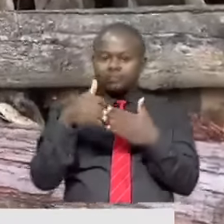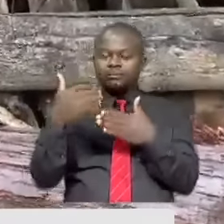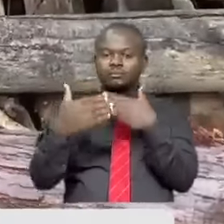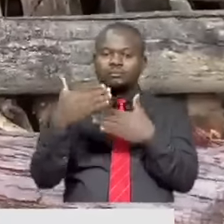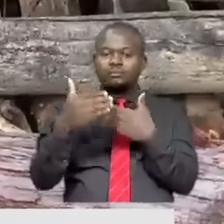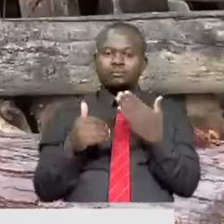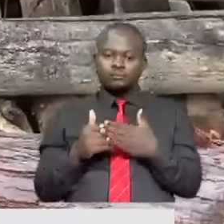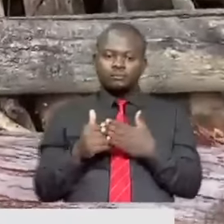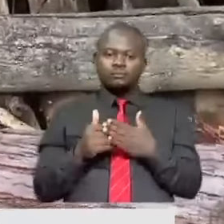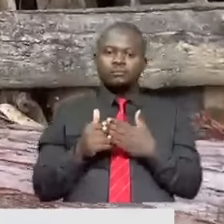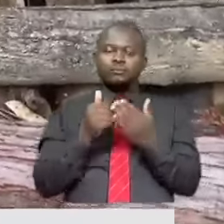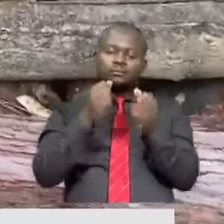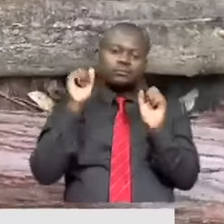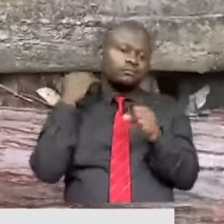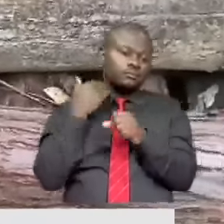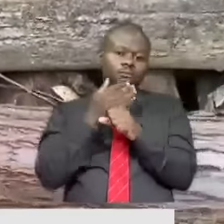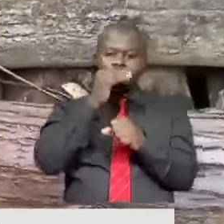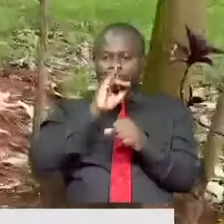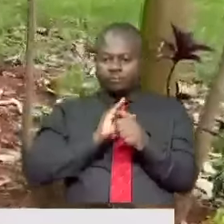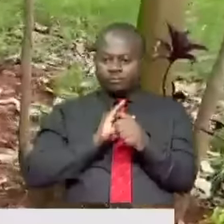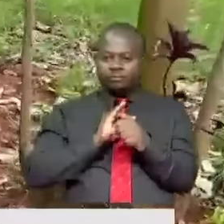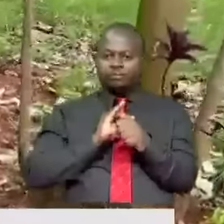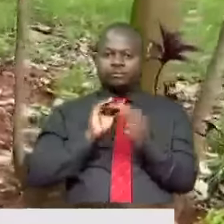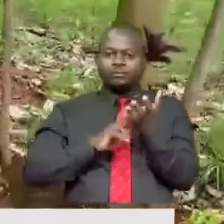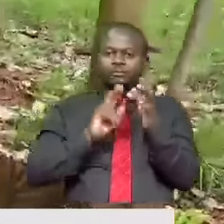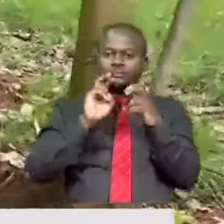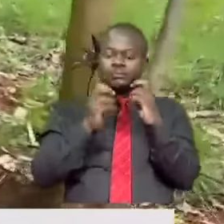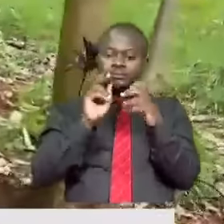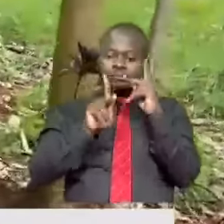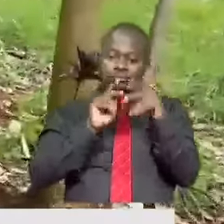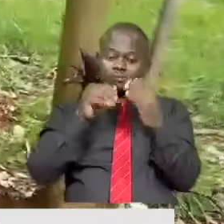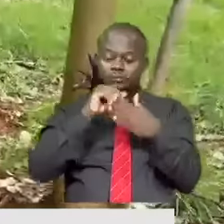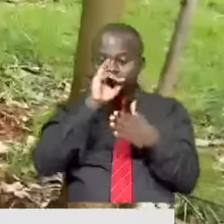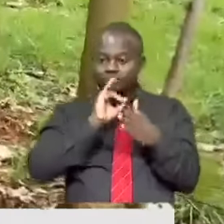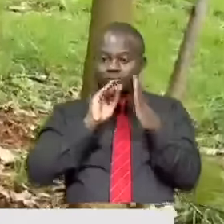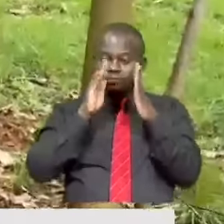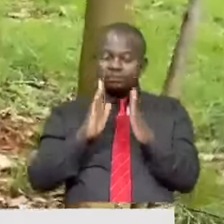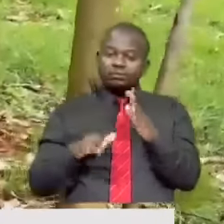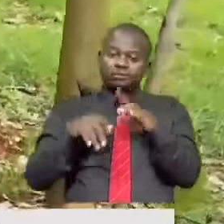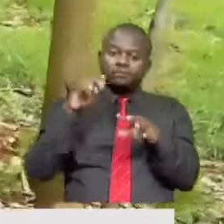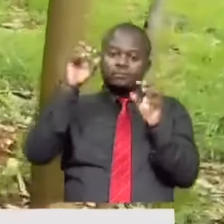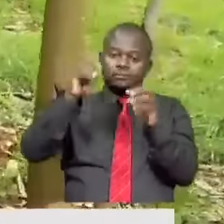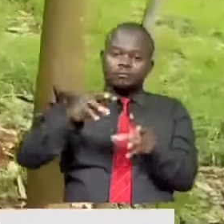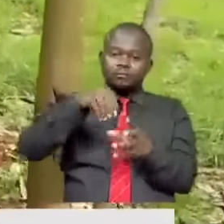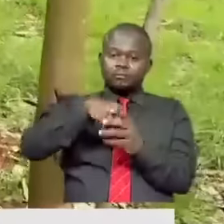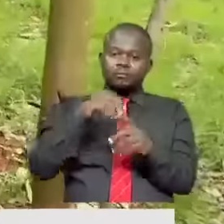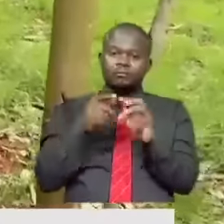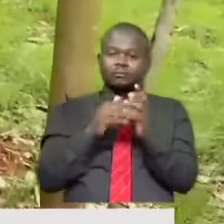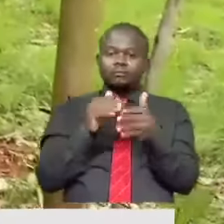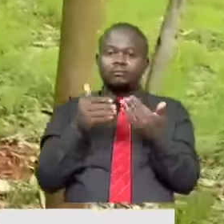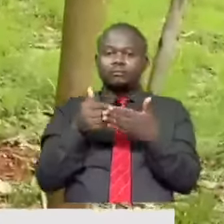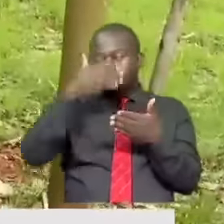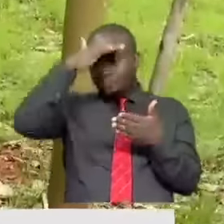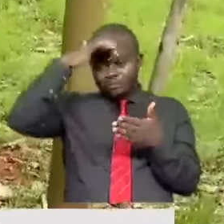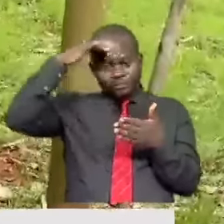iruhande. Abarokotse Jenoside yakorewe Abatutsi bemeza ko ari Abatutsi bicwaga muri Jenoside bakajugunywamo, ariko bikaba